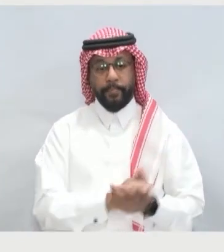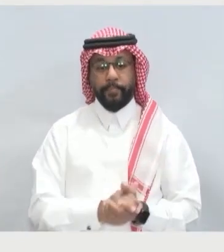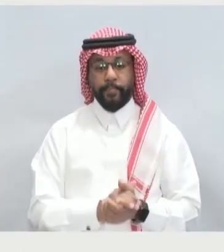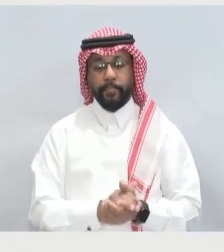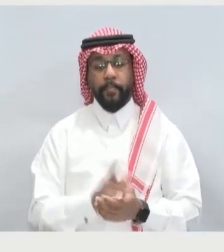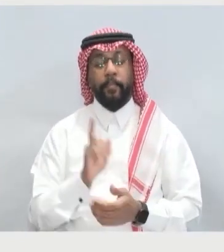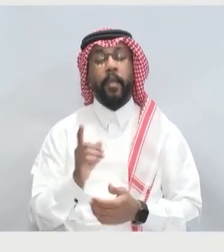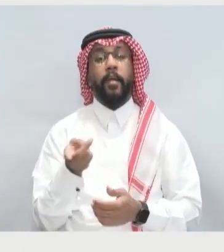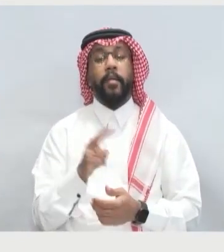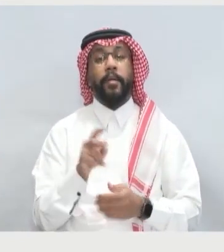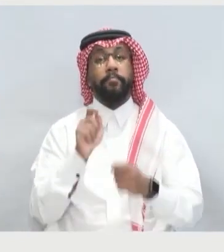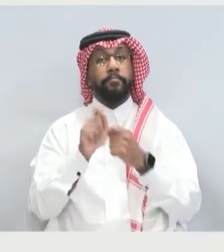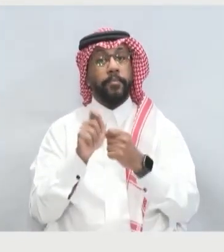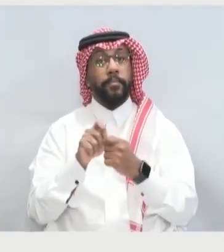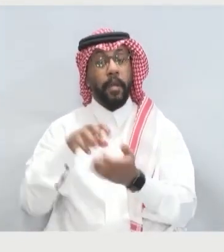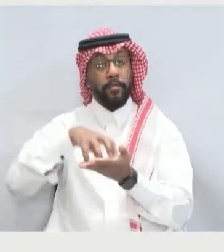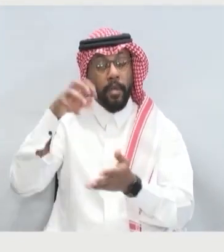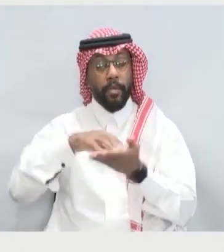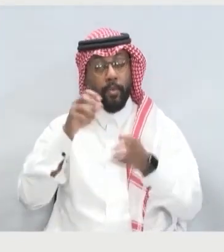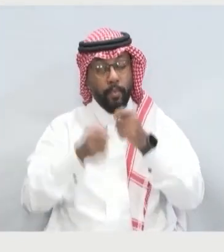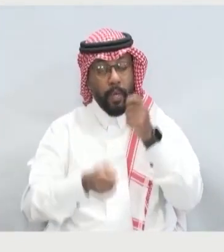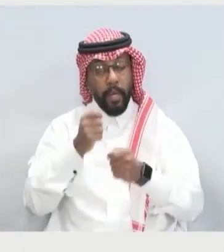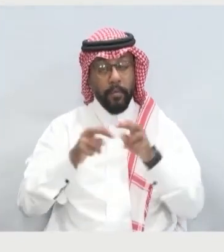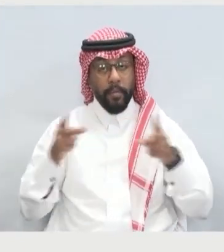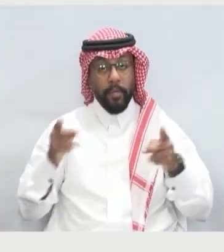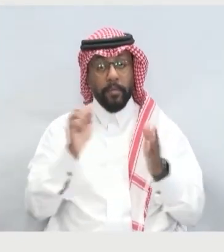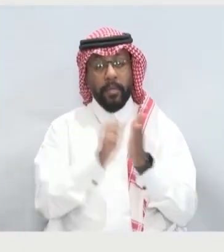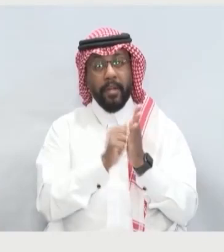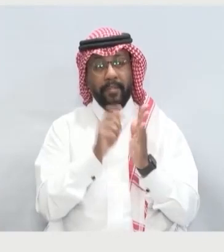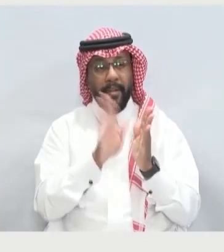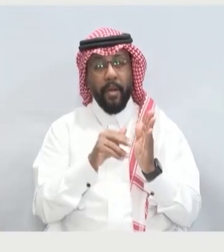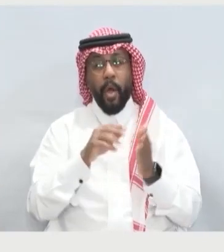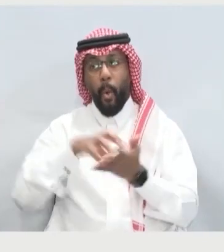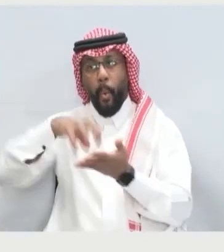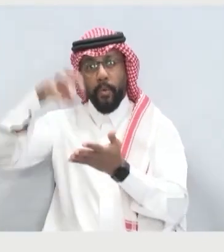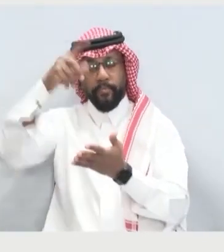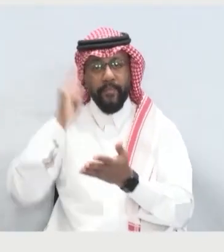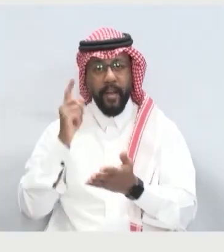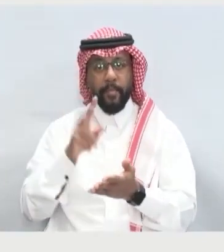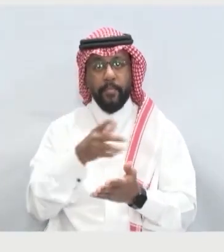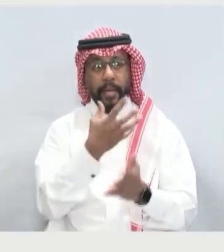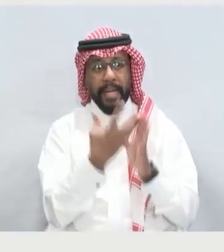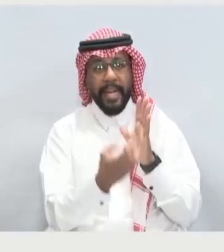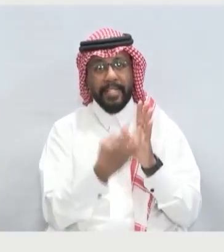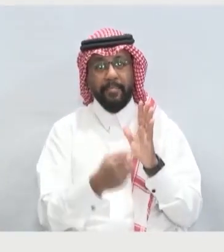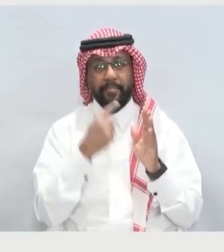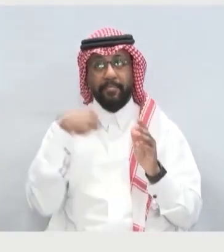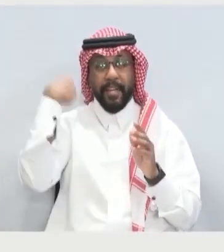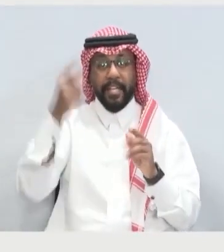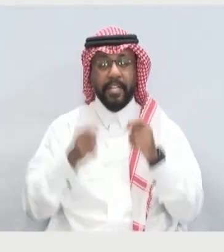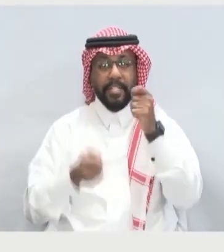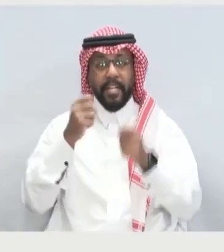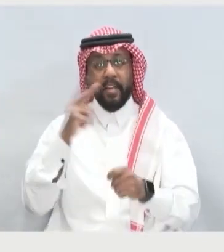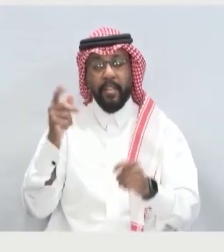معدات سنضع بند الاستهلاك في القائمه او في المركز المالي لكي يخصم من قيمه هذه المعدات